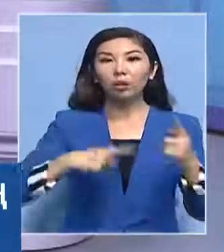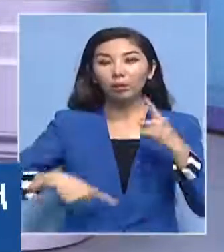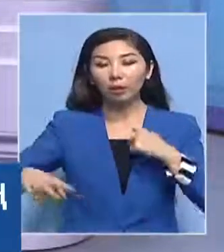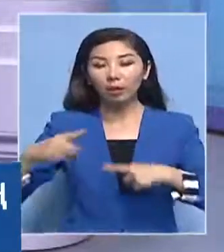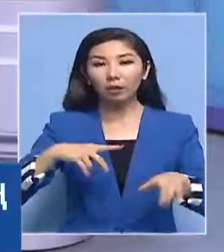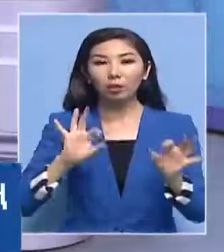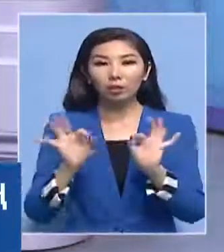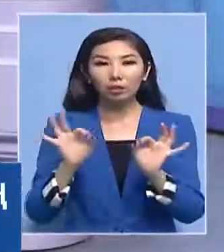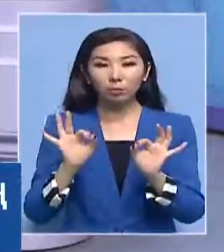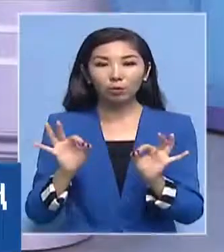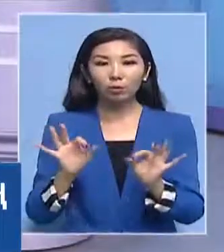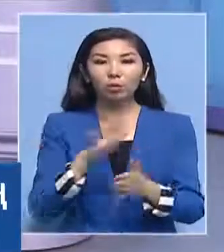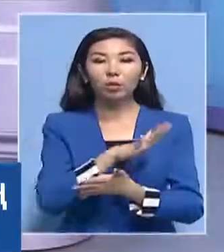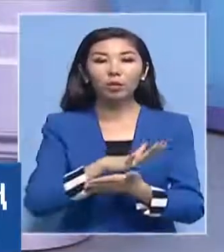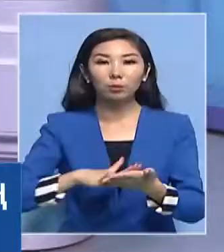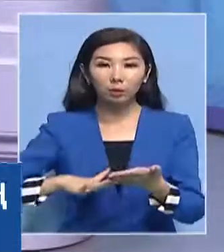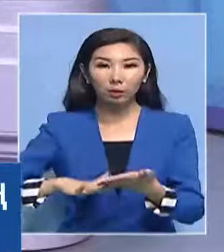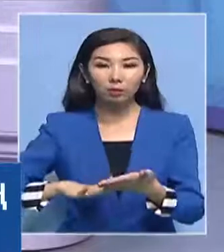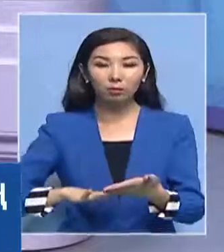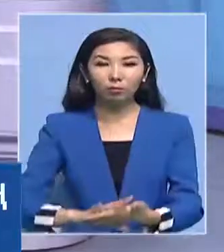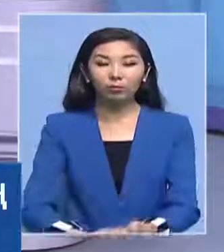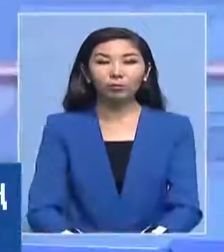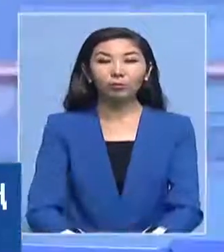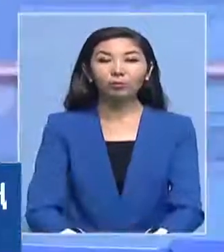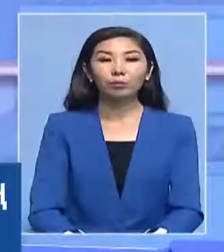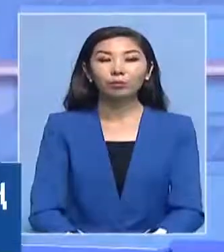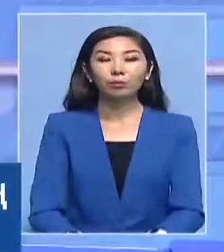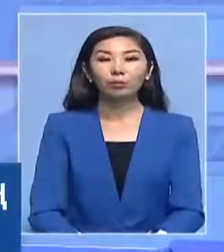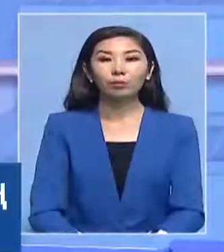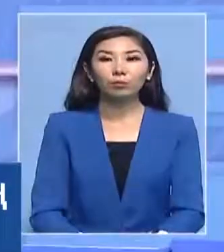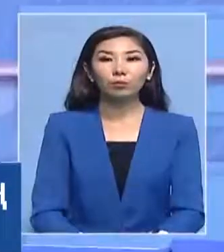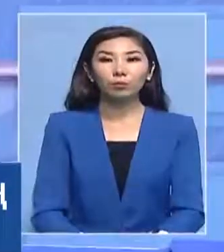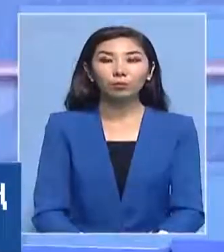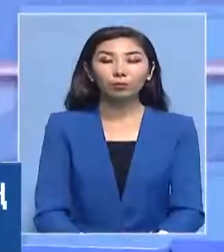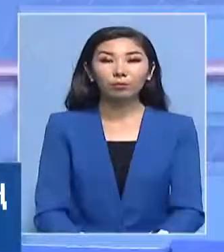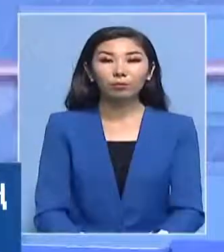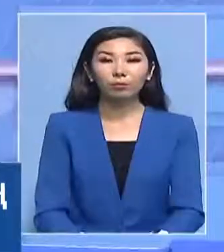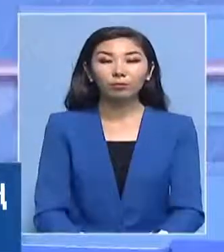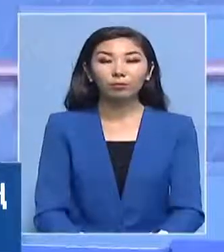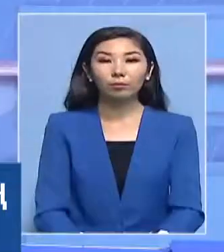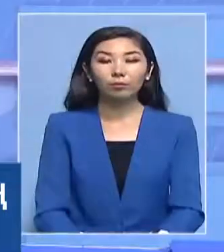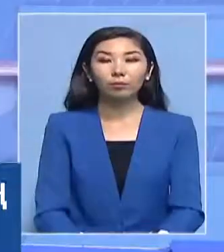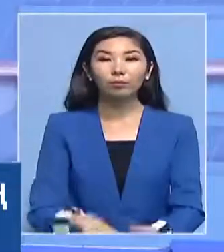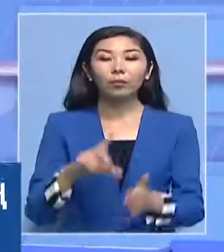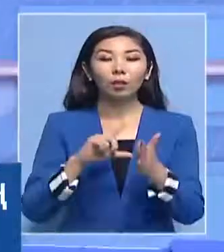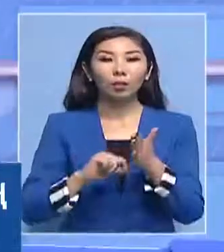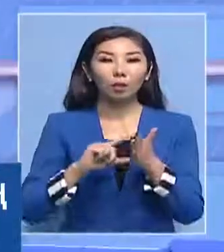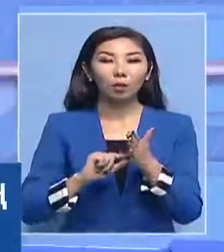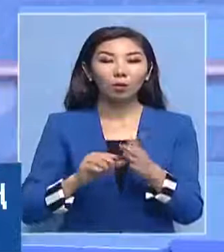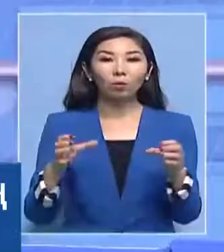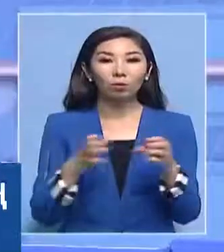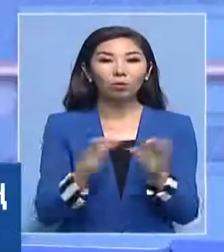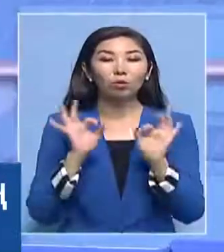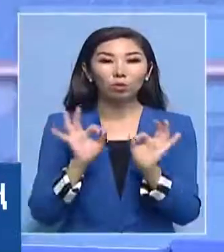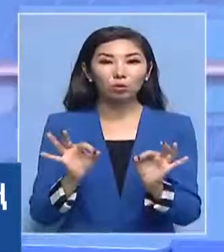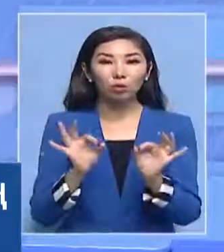ойлайды, солай жаңа жалғасып беру кете береді. Жаңа осыған келіп түскен тағы бір сұрақ бар екен. Зейнетақы қорына дұрыс